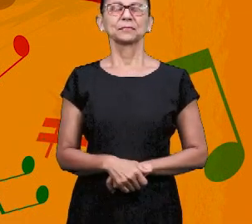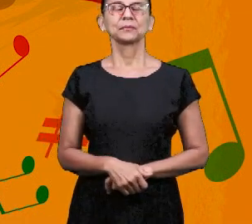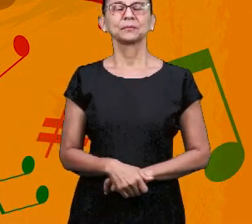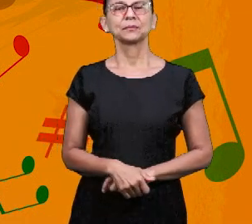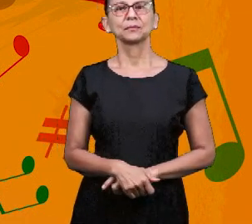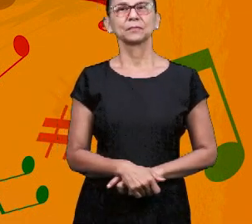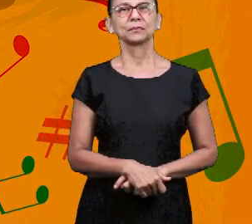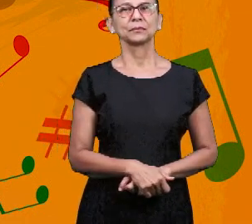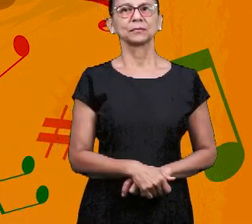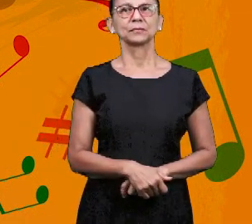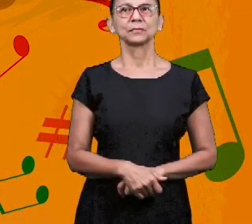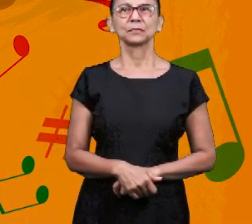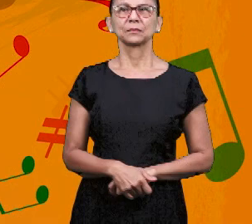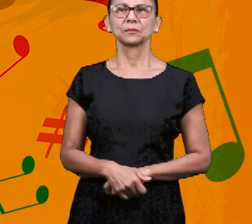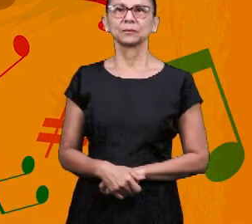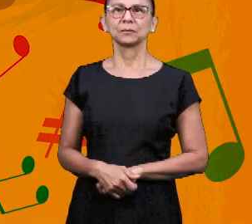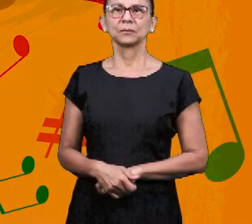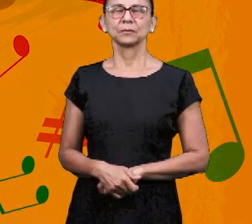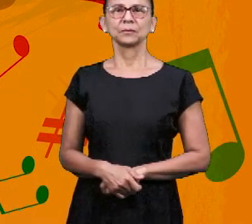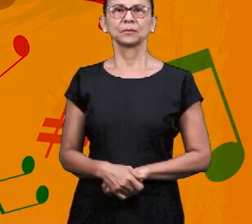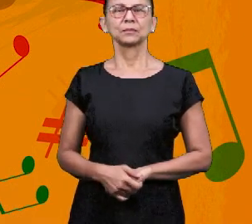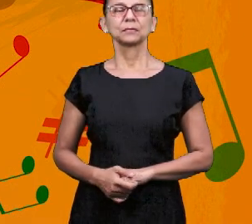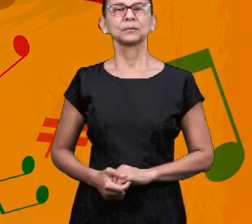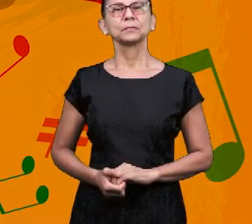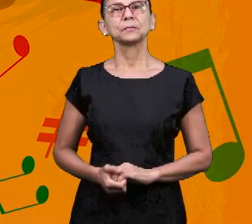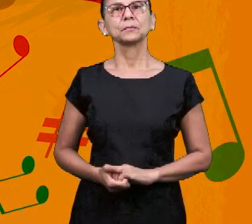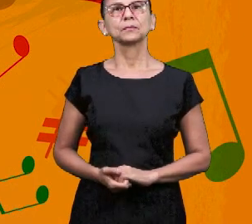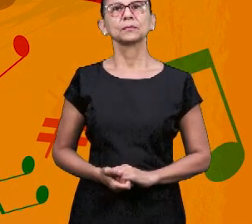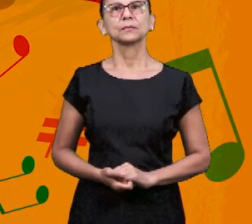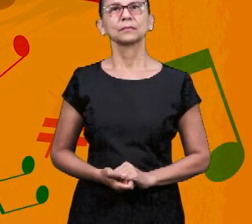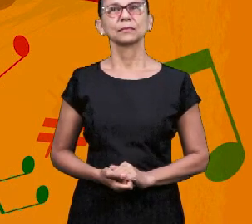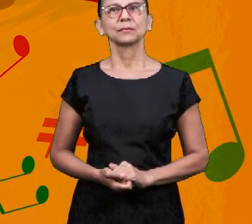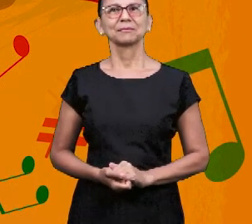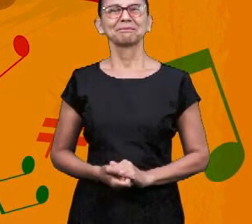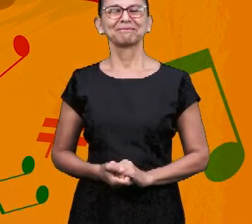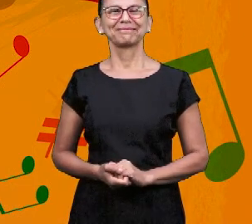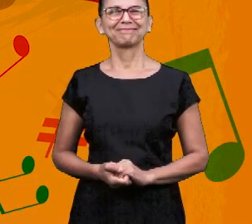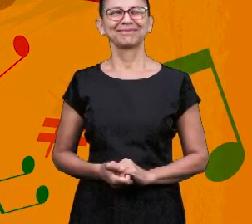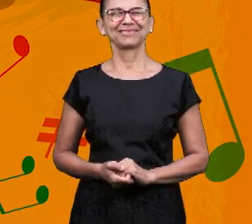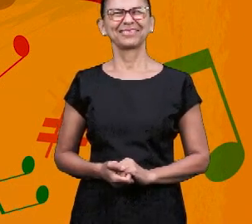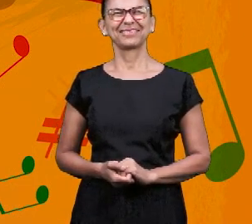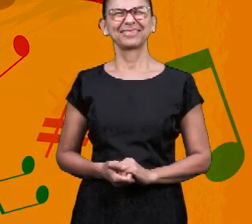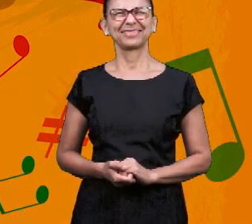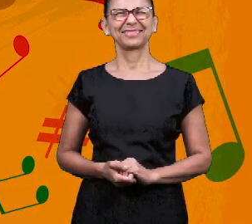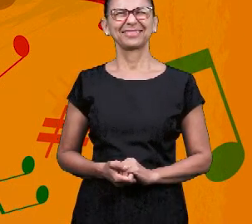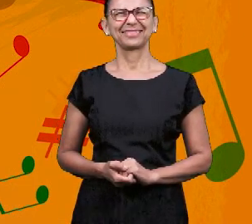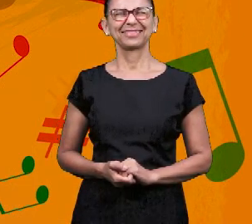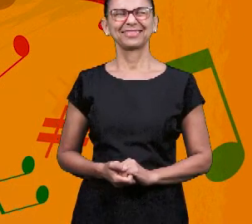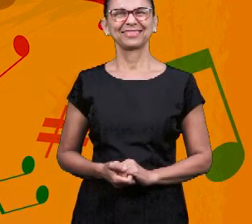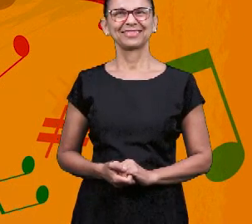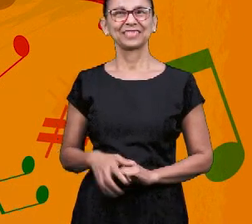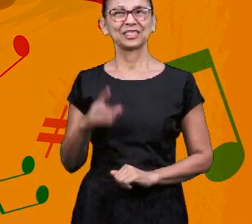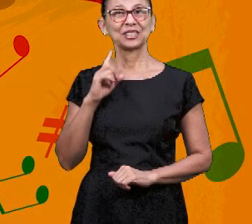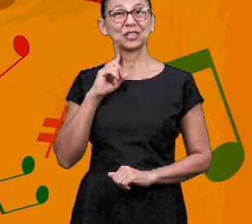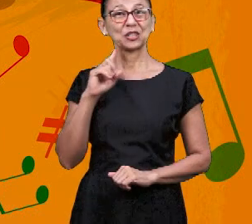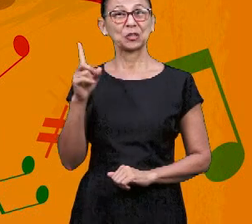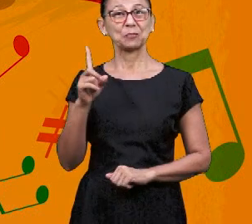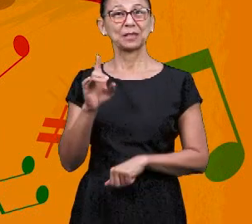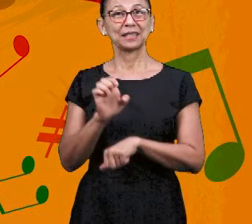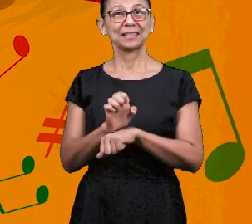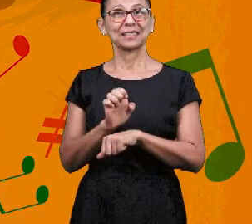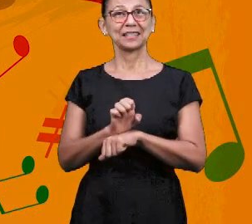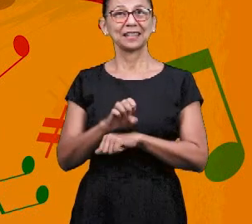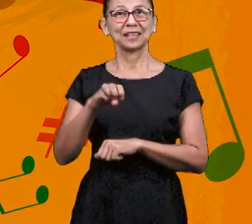de Dieu afin d'arriver au ciel. Alléluia. Et aussi, dans ce volet, il y a